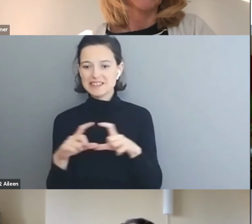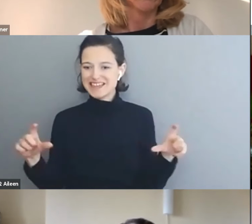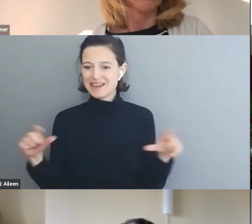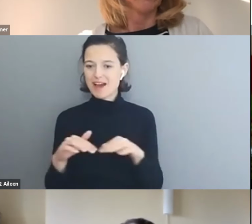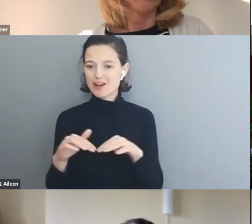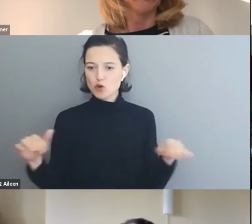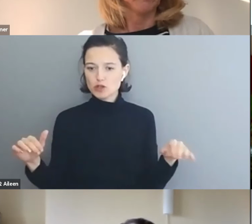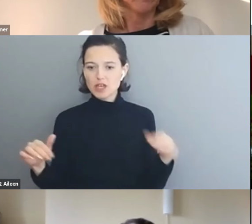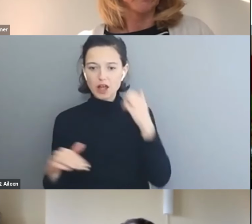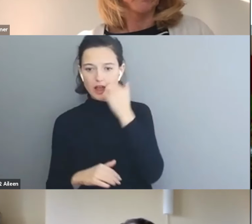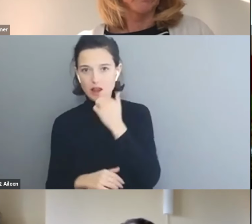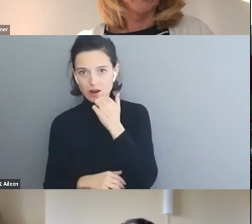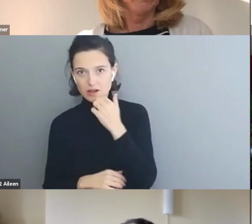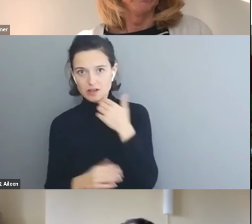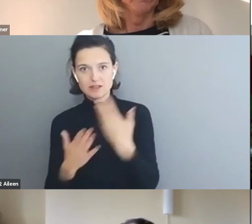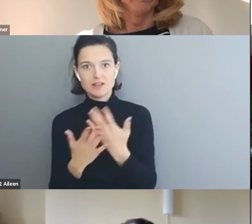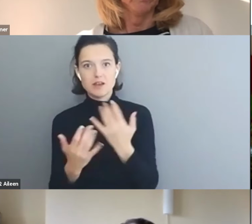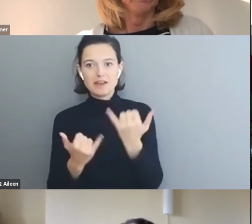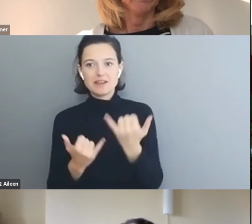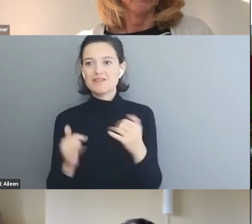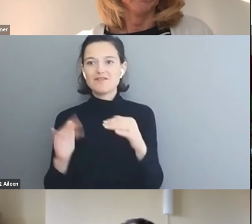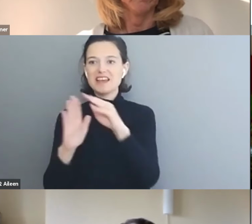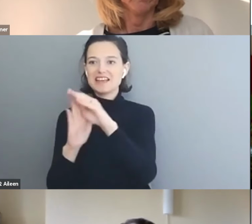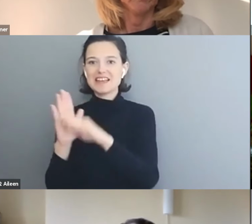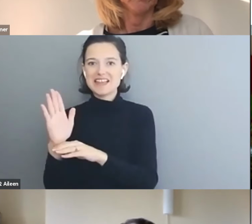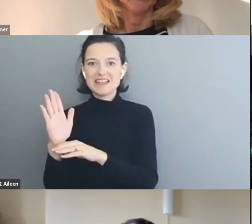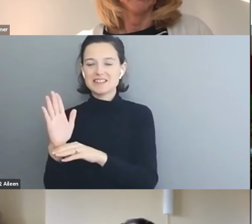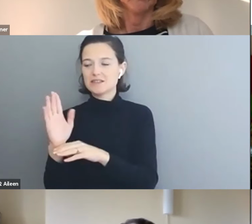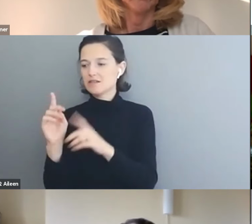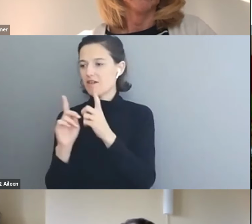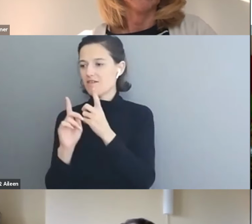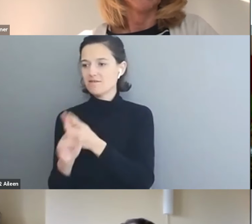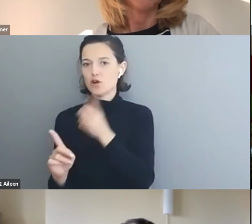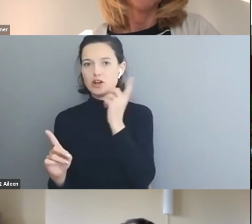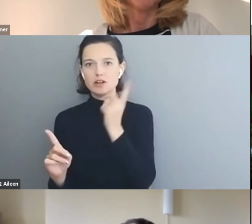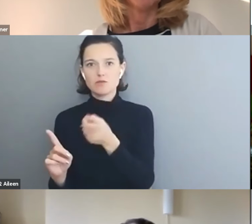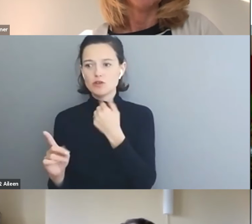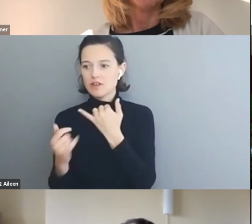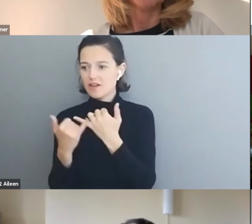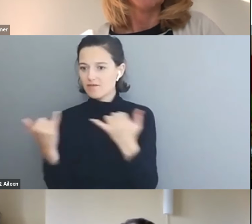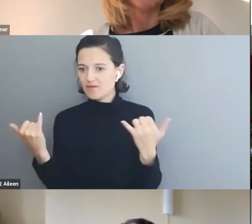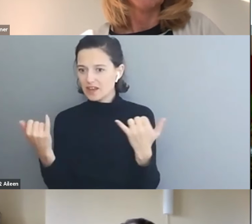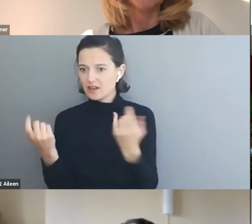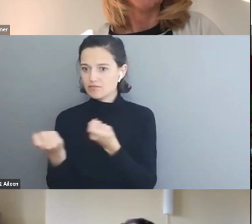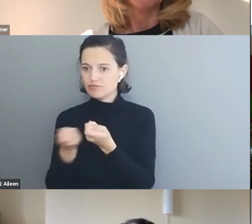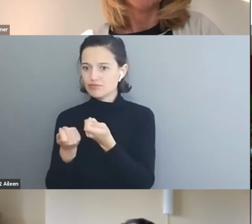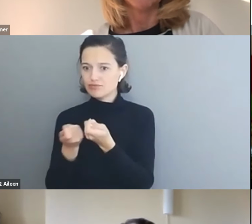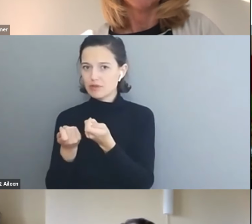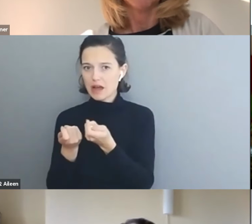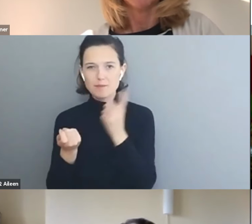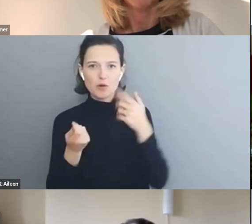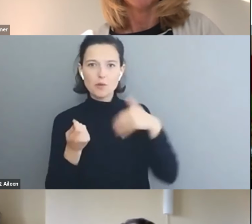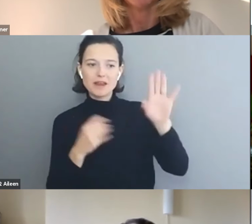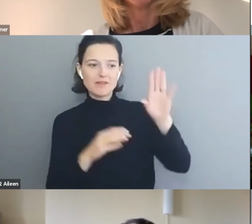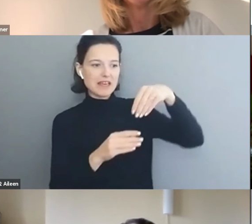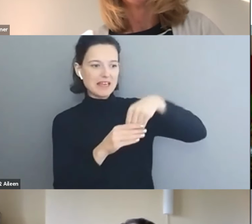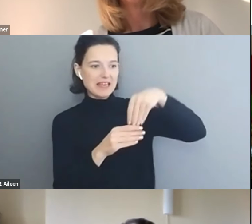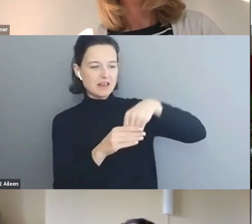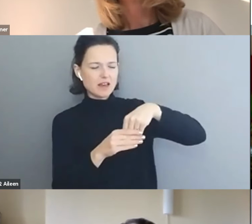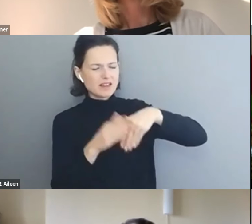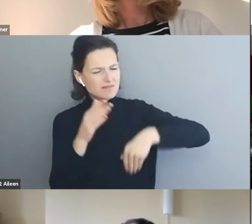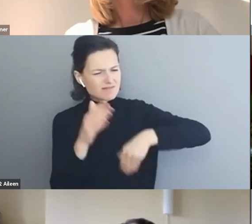geht, regulatorisch da jetzt irgendwelche Gesetze befolgen zu wollen, sondern wirklich auch die Sache inhaltlich zu durchdringen. Und